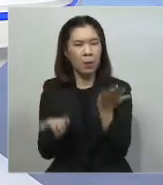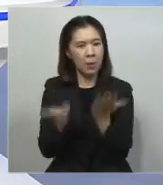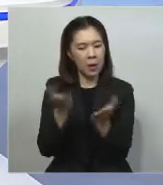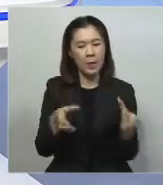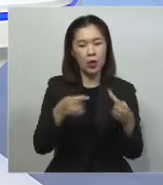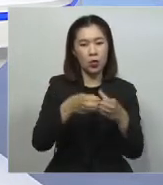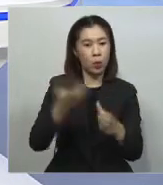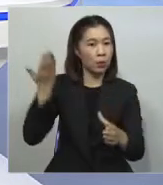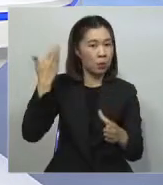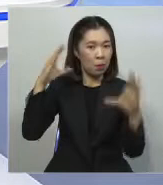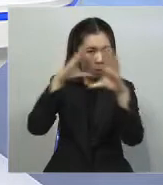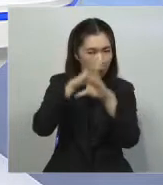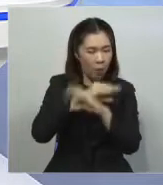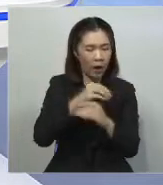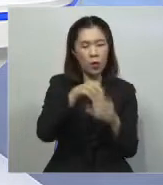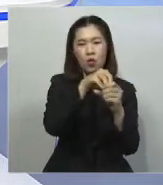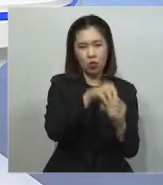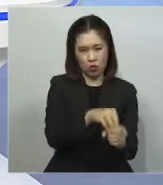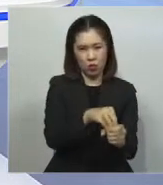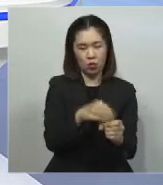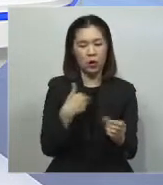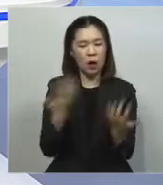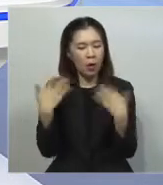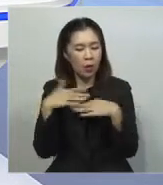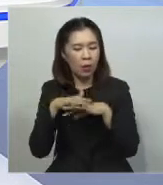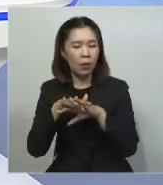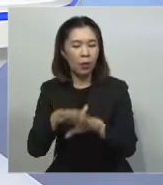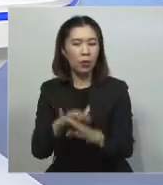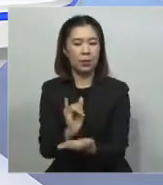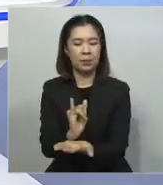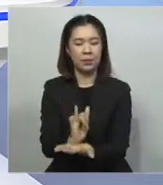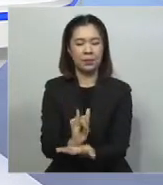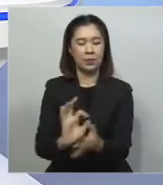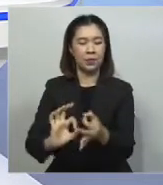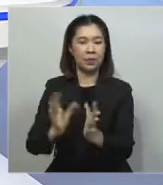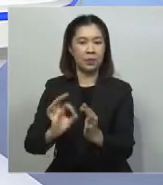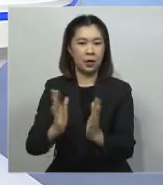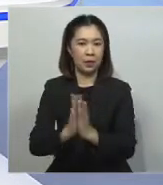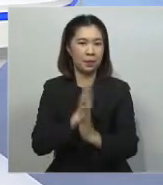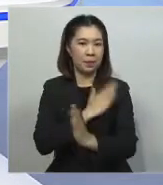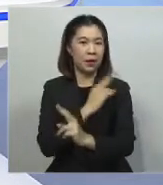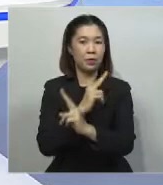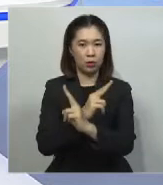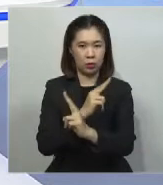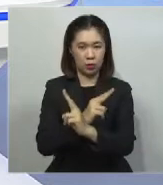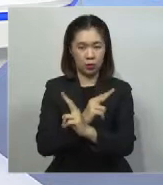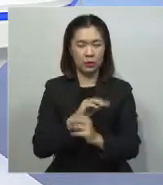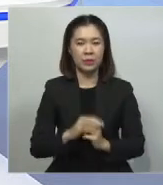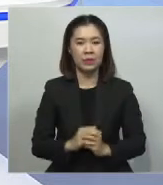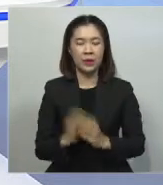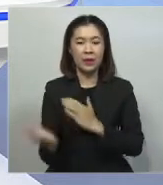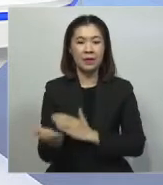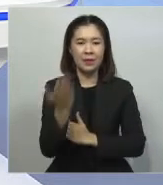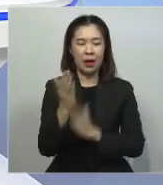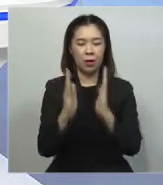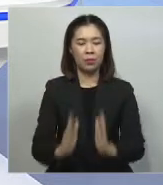แต่เมื่อคืนนี้แล้วนะคะเพื่อจะรอร่วมพระราชพิธีพระราชทานเพลิงศพของหลวงพ่อคูณปริสุทธโธค่ะซึ่งตลอดช่วงเช้าเนี่ยนะคะ